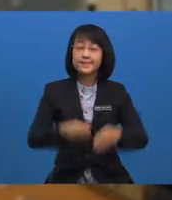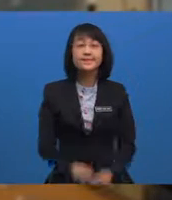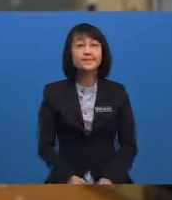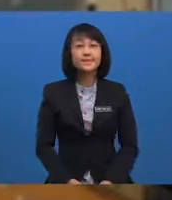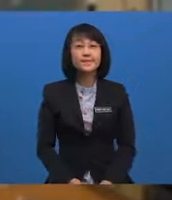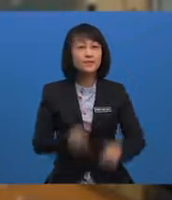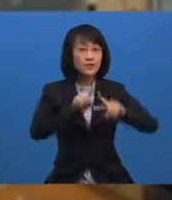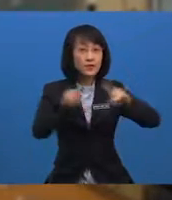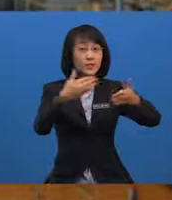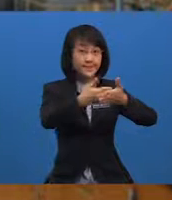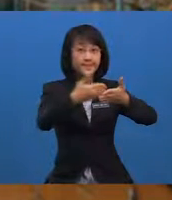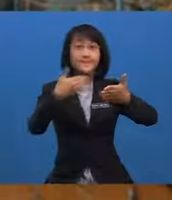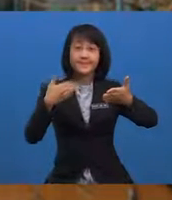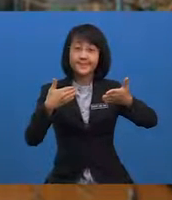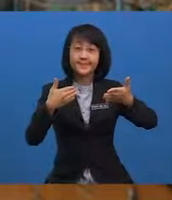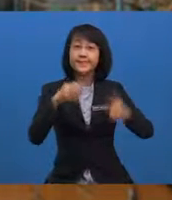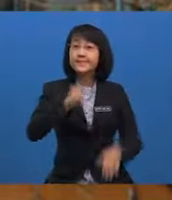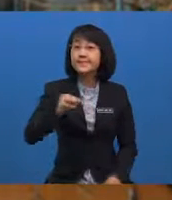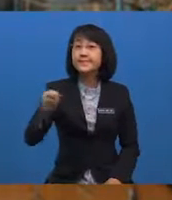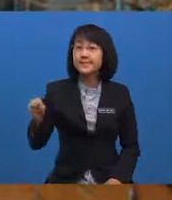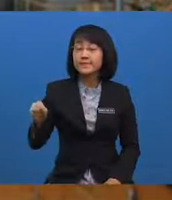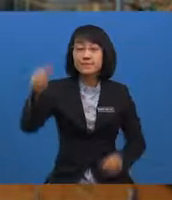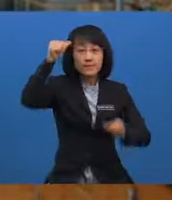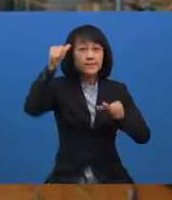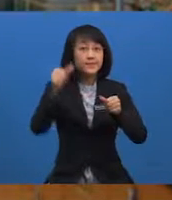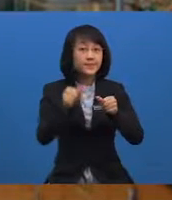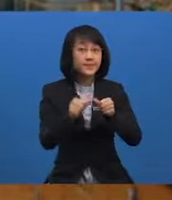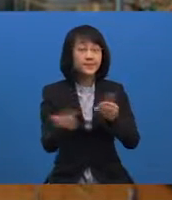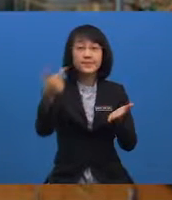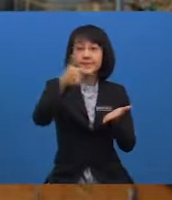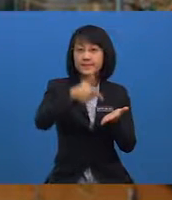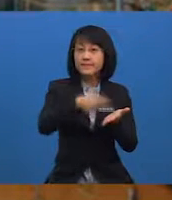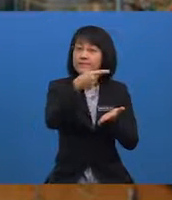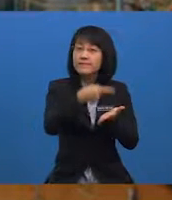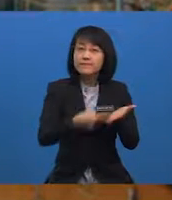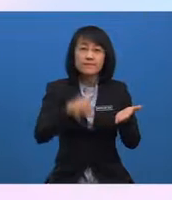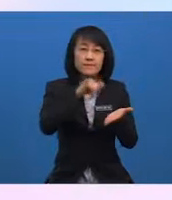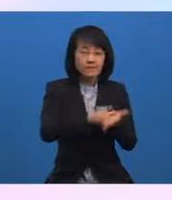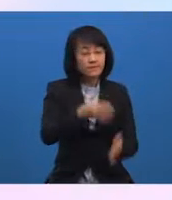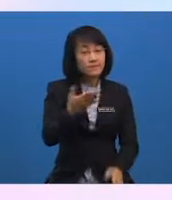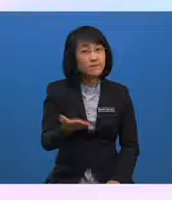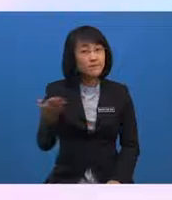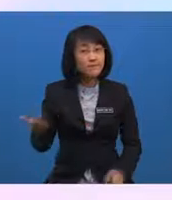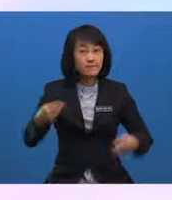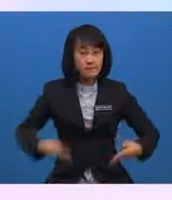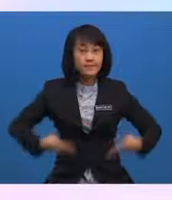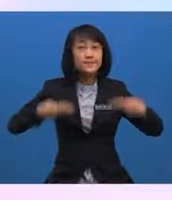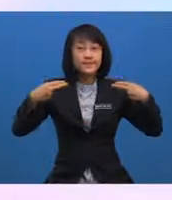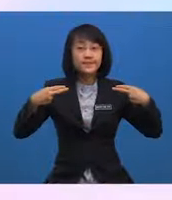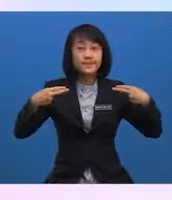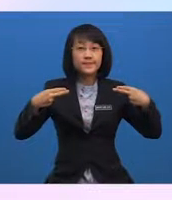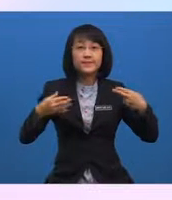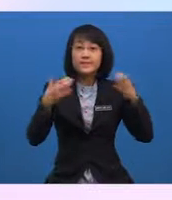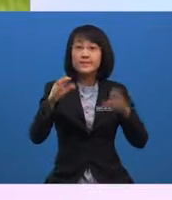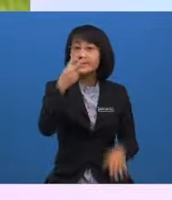Tapi sebelum itu, murid-murid ingat lagi apa itu benda hidup? Cuba lihat paparan